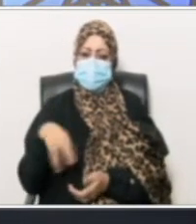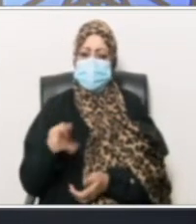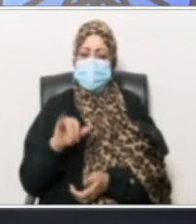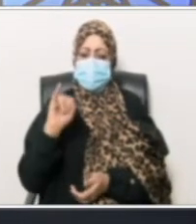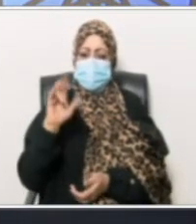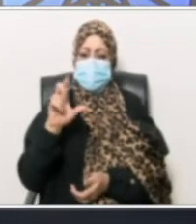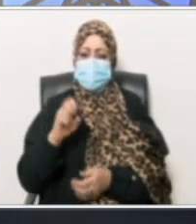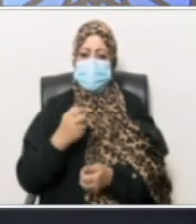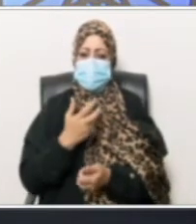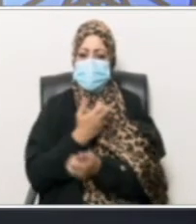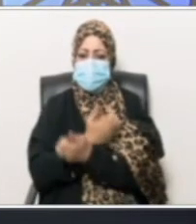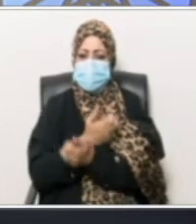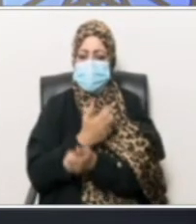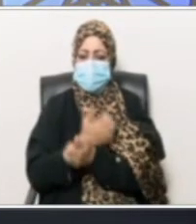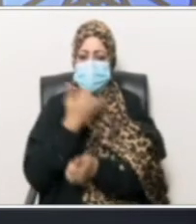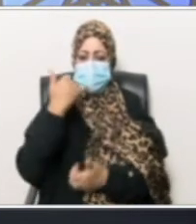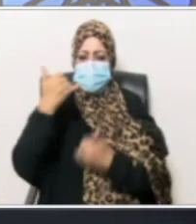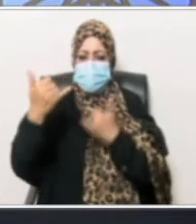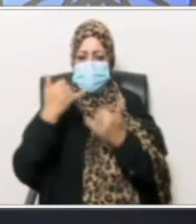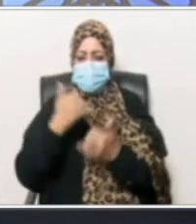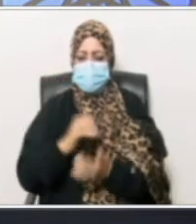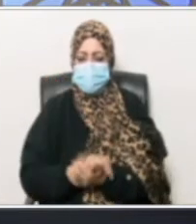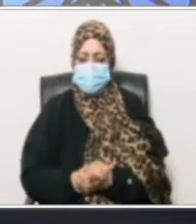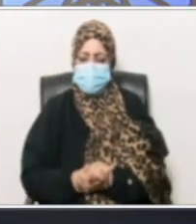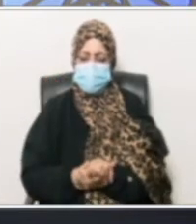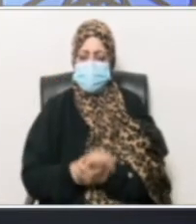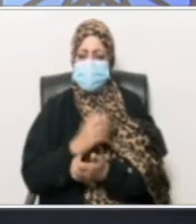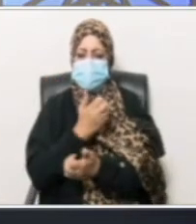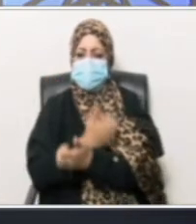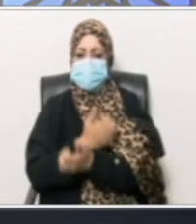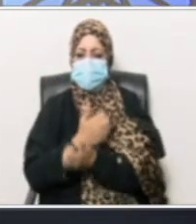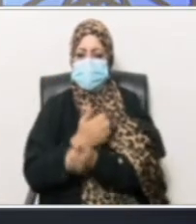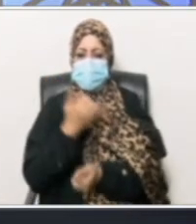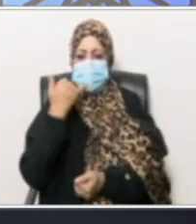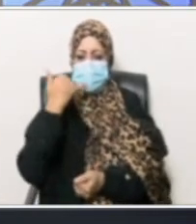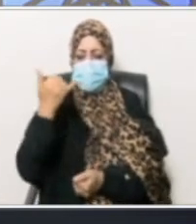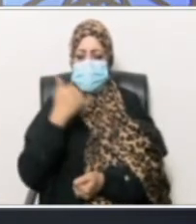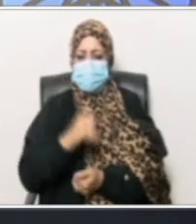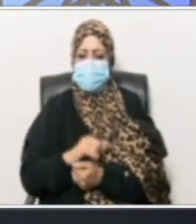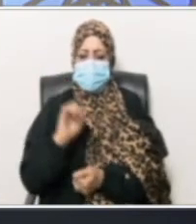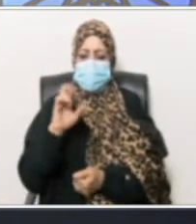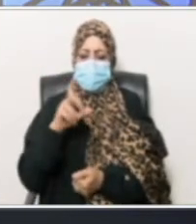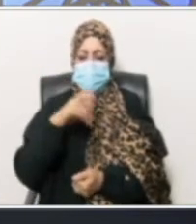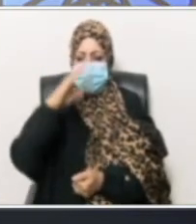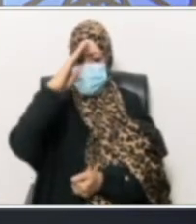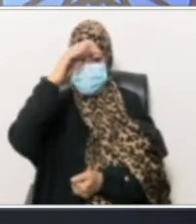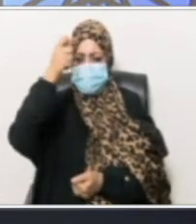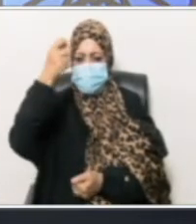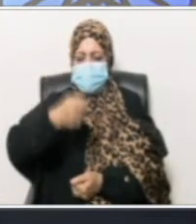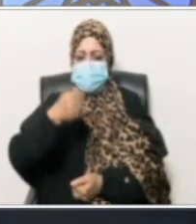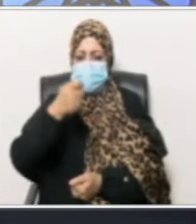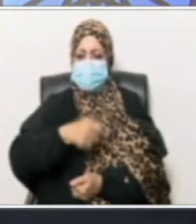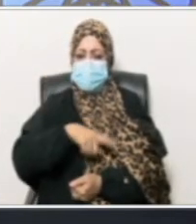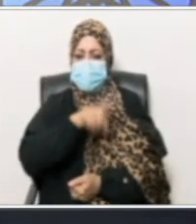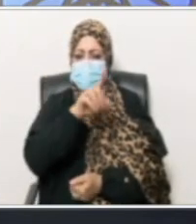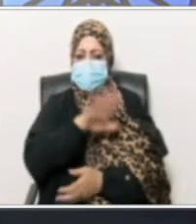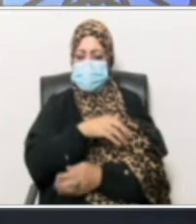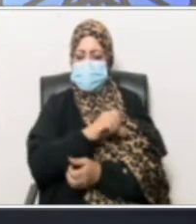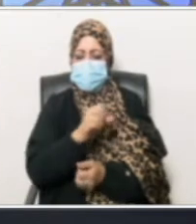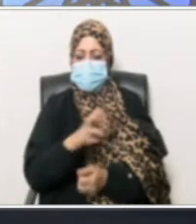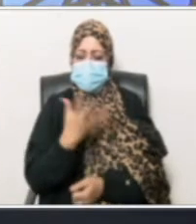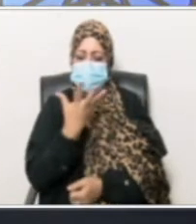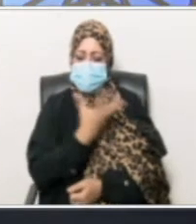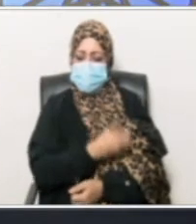أيوه الأخ محمد من صبراتة. أيوه السلام عليكم. وعليكم السلام ورحمة الله. مرحبا شيخ. تفضل يا